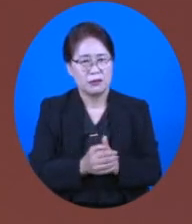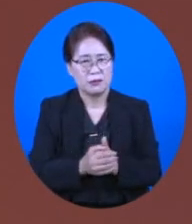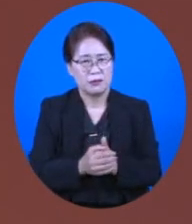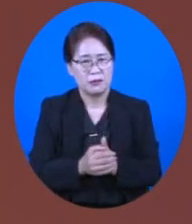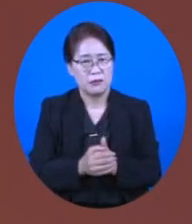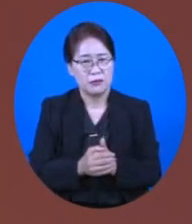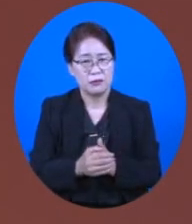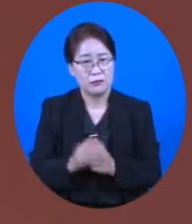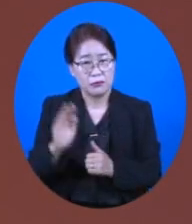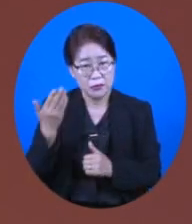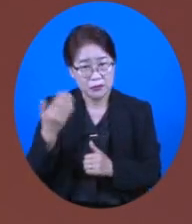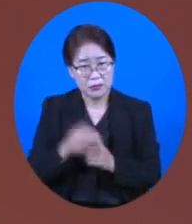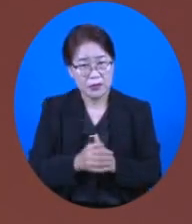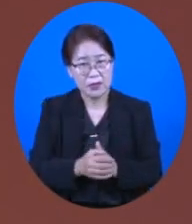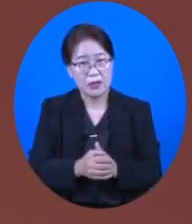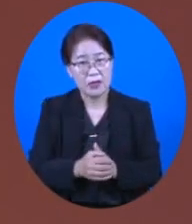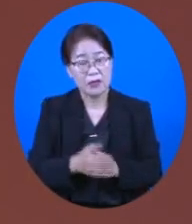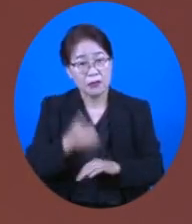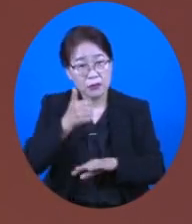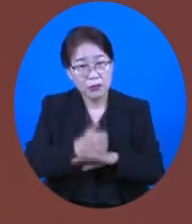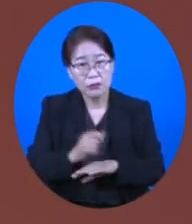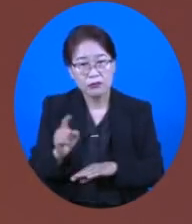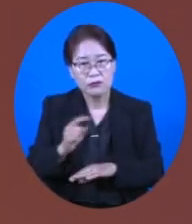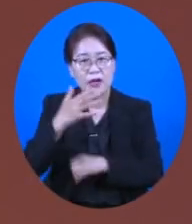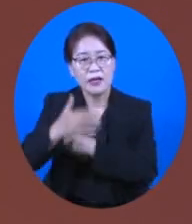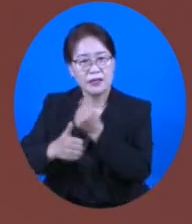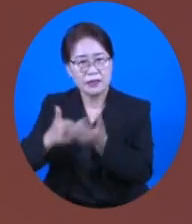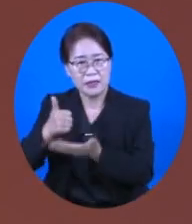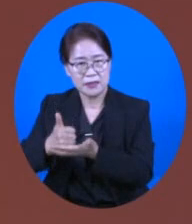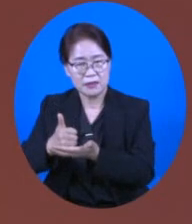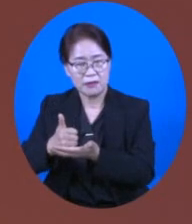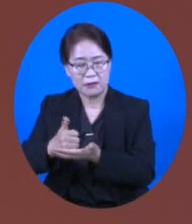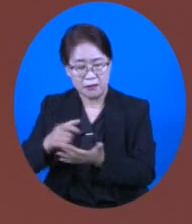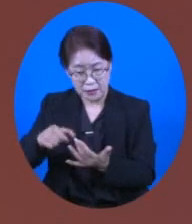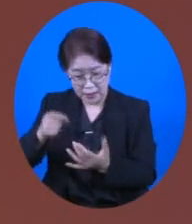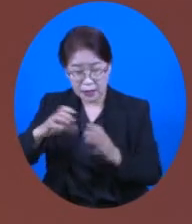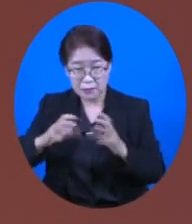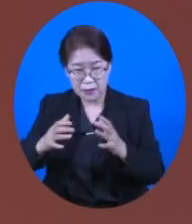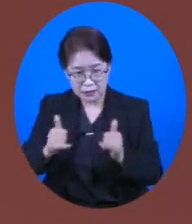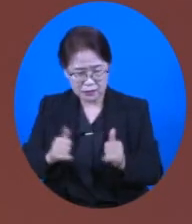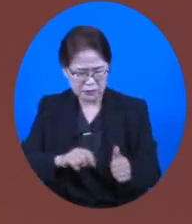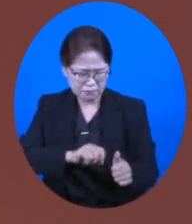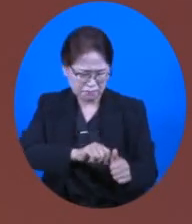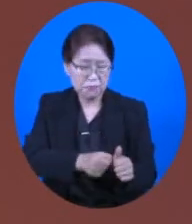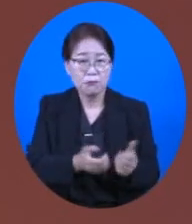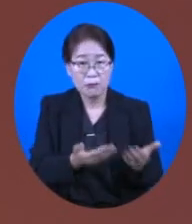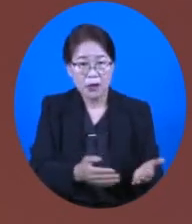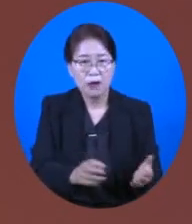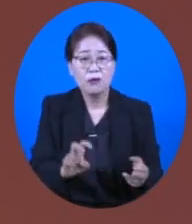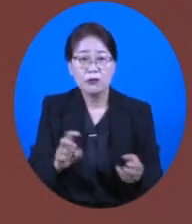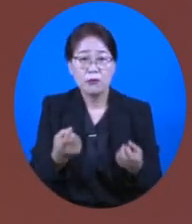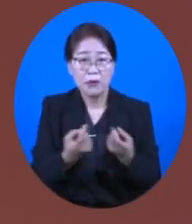하셨어요? 하나님께서 당신의 택한 백성들을 징계하셨어요. 어떻게?